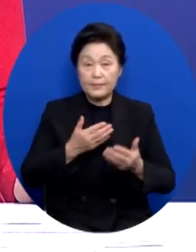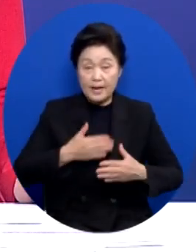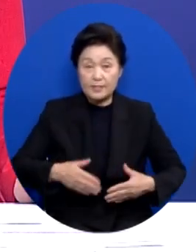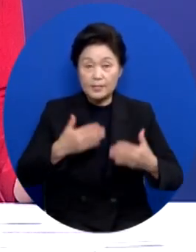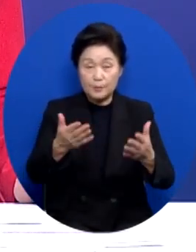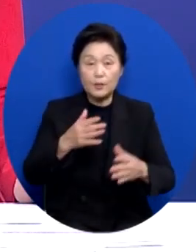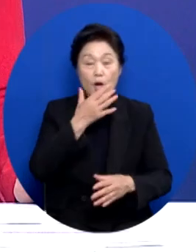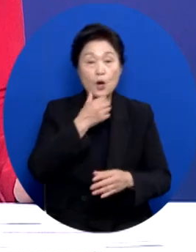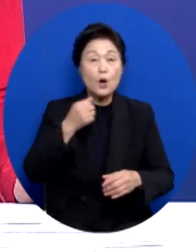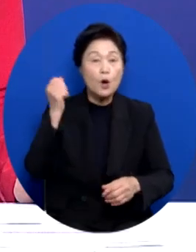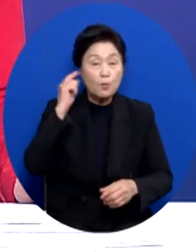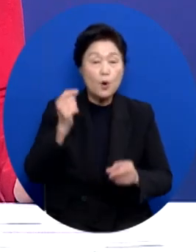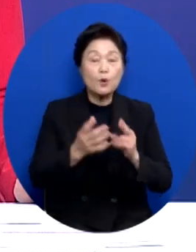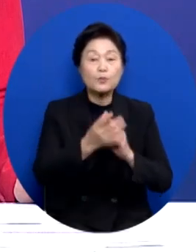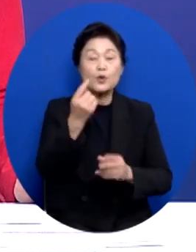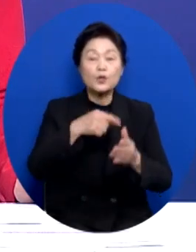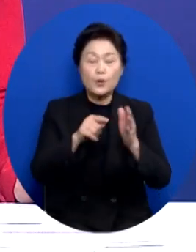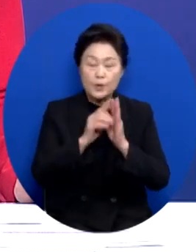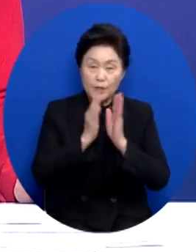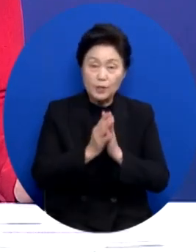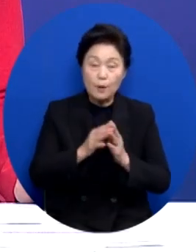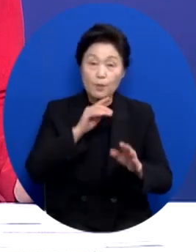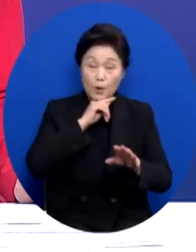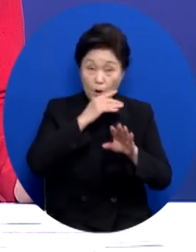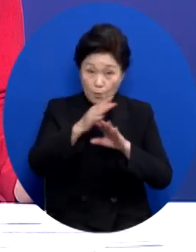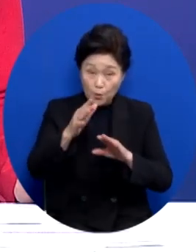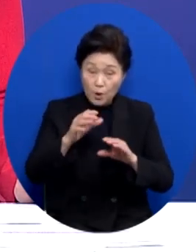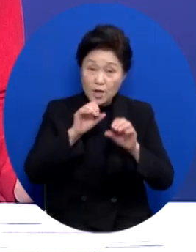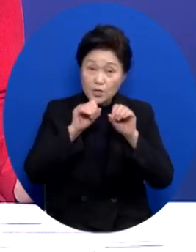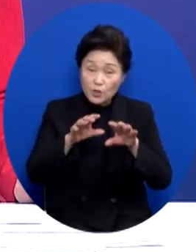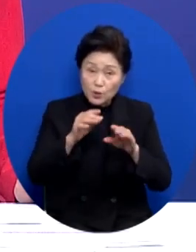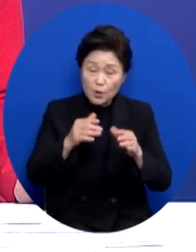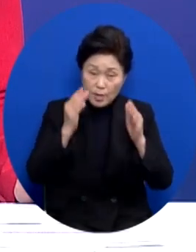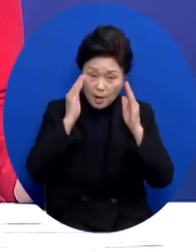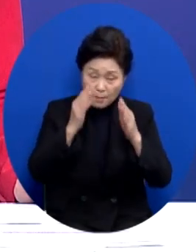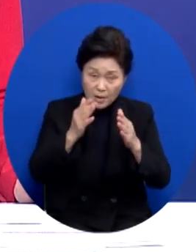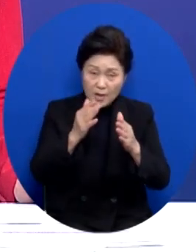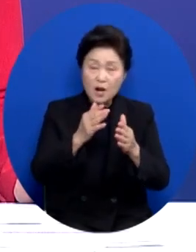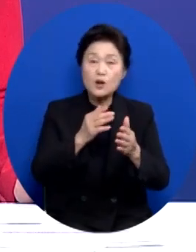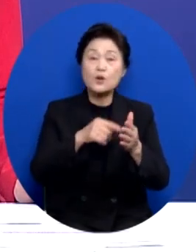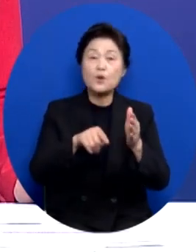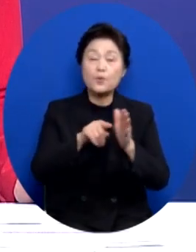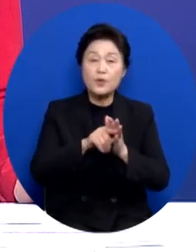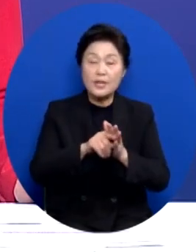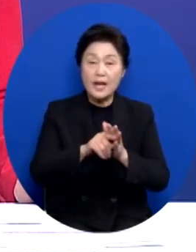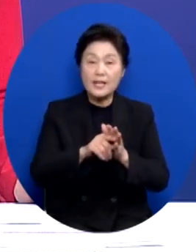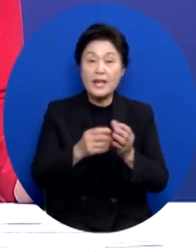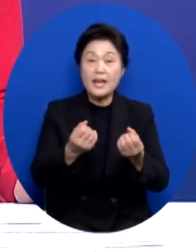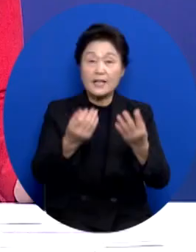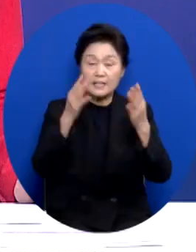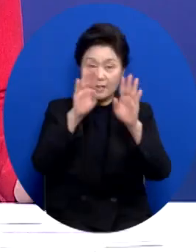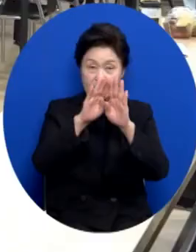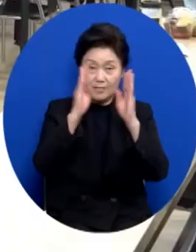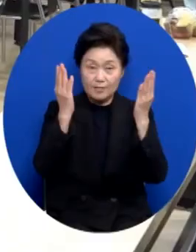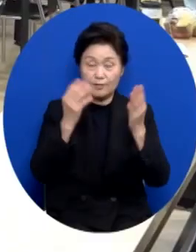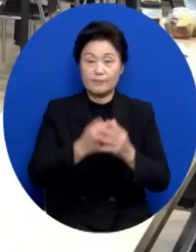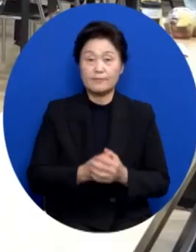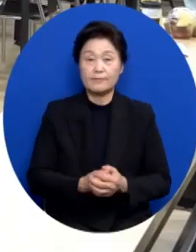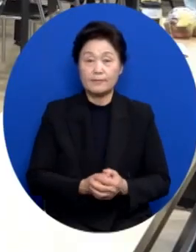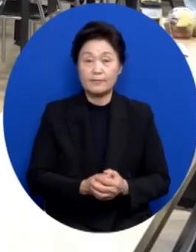복음 통일을 위해 기도하고 북한 선교의 새로운 방향을 모색하는 캠프가 열립니다. 김인혜 기자입니다.